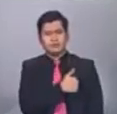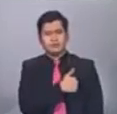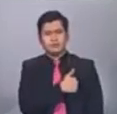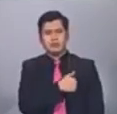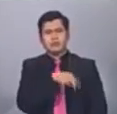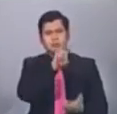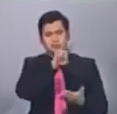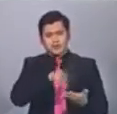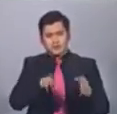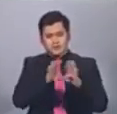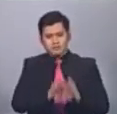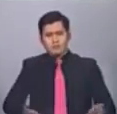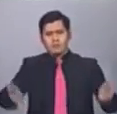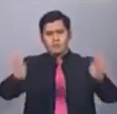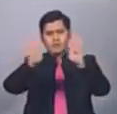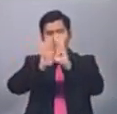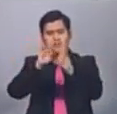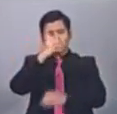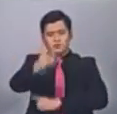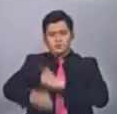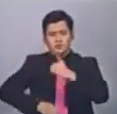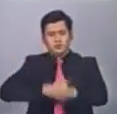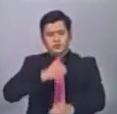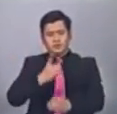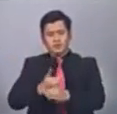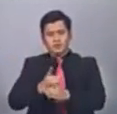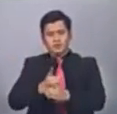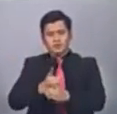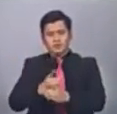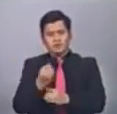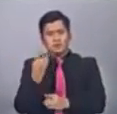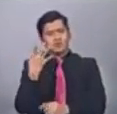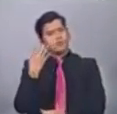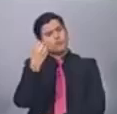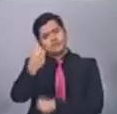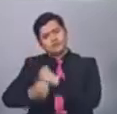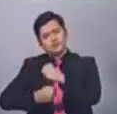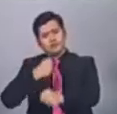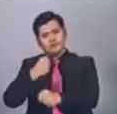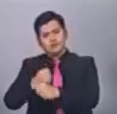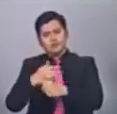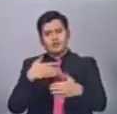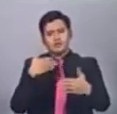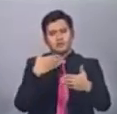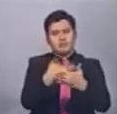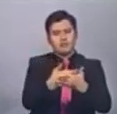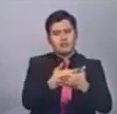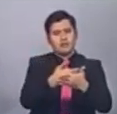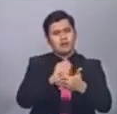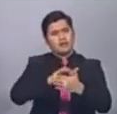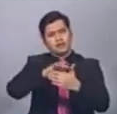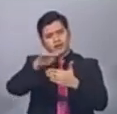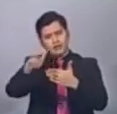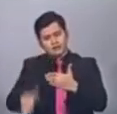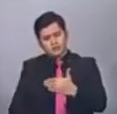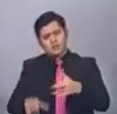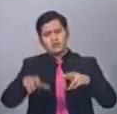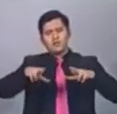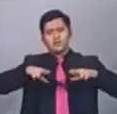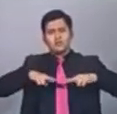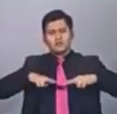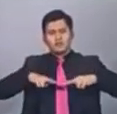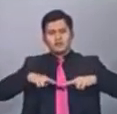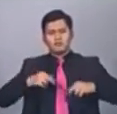beberapa tahun sehinggalah Pak Ngah menamatkan kerjanya di RTM. Dan sepanjang pengenalan saya